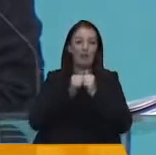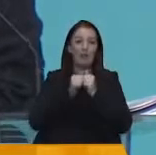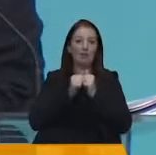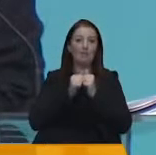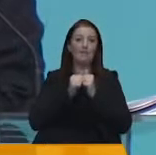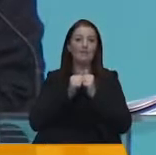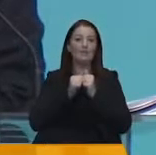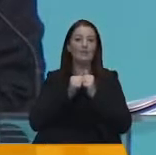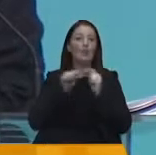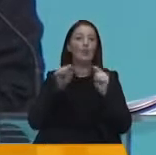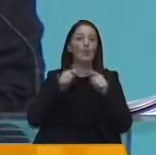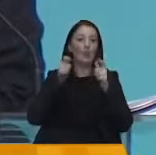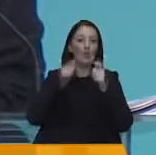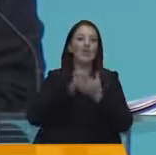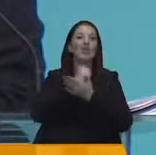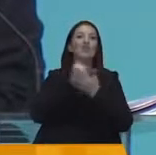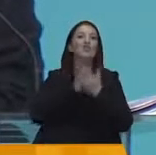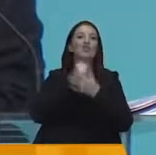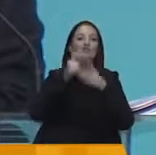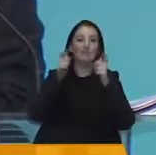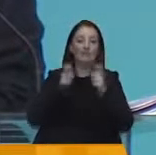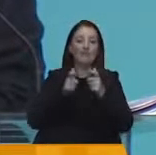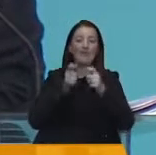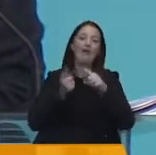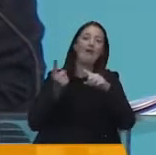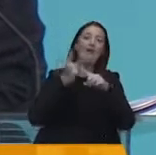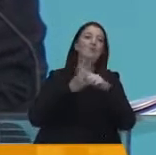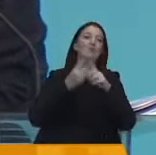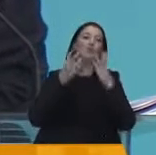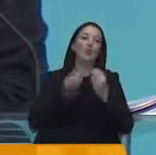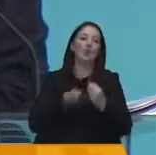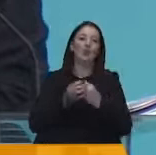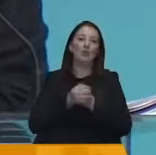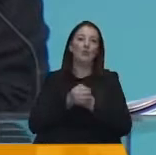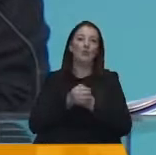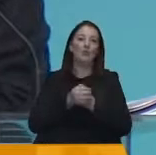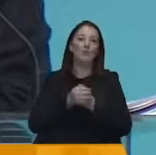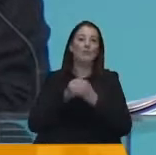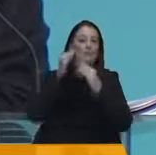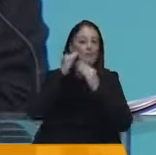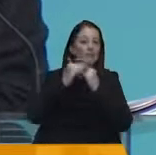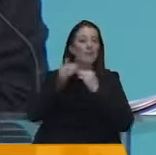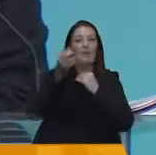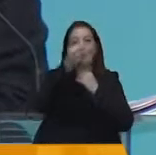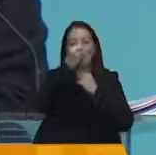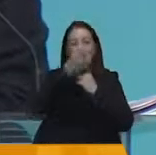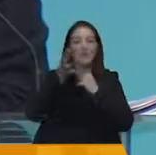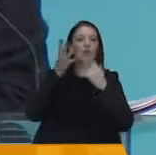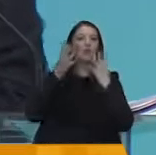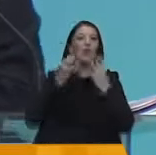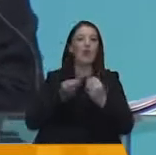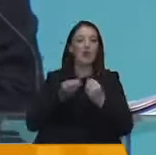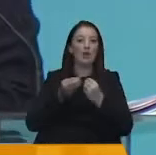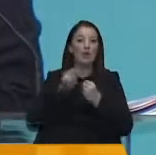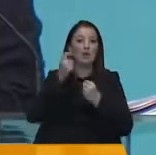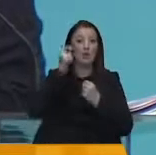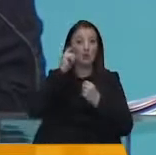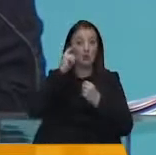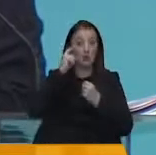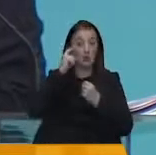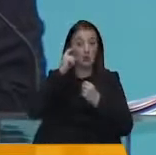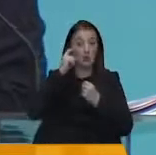2,5 kat buradaki yeşil alan artmış olacak. Millet Bahçesi olarak